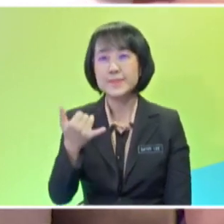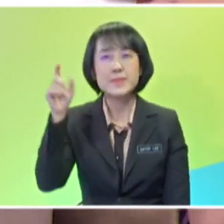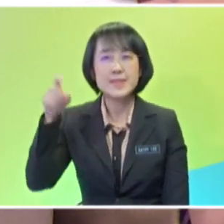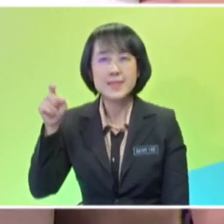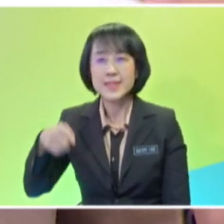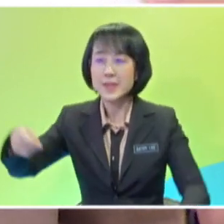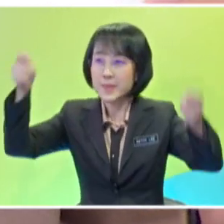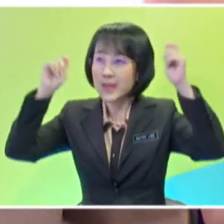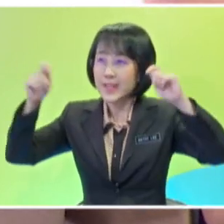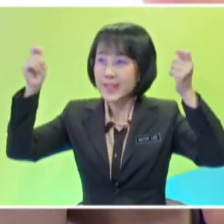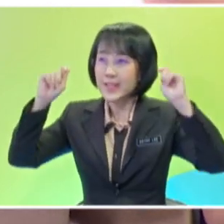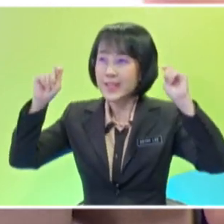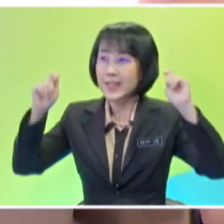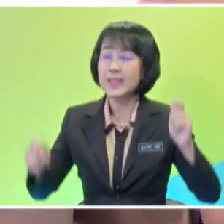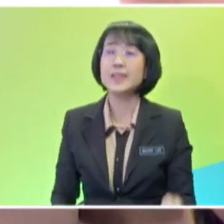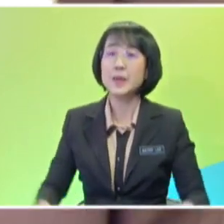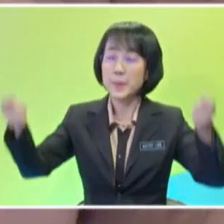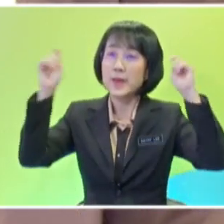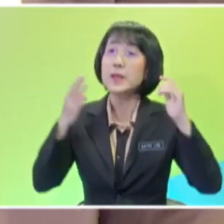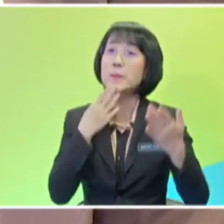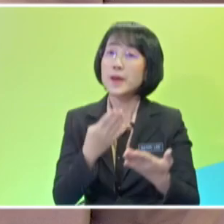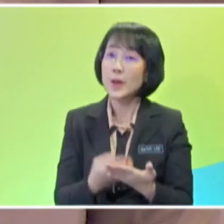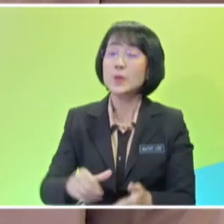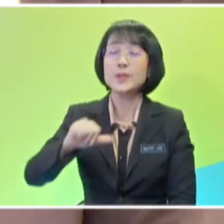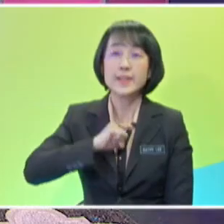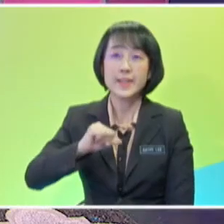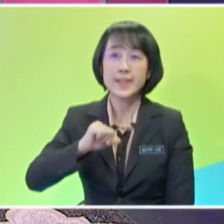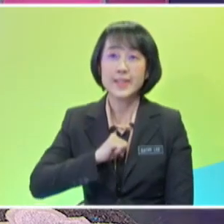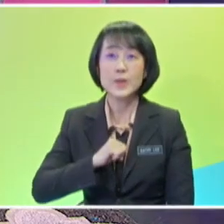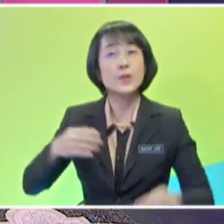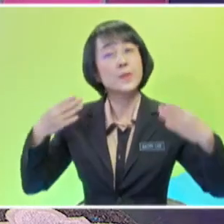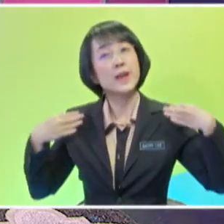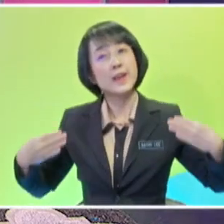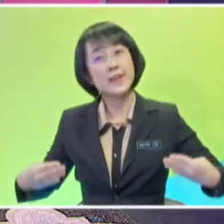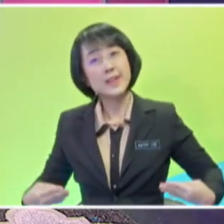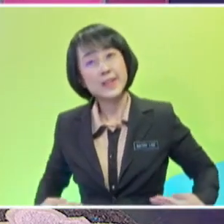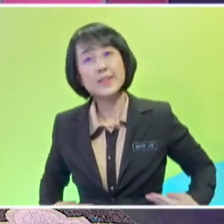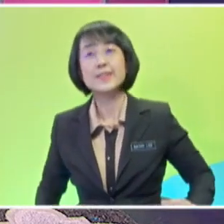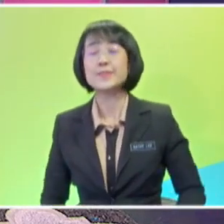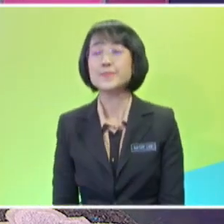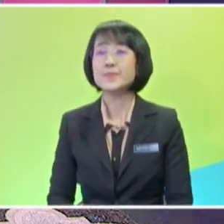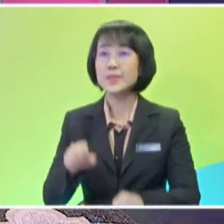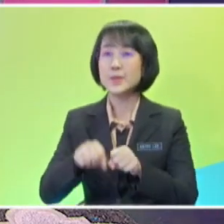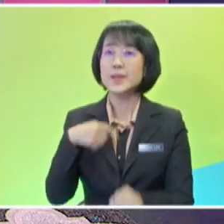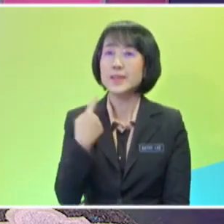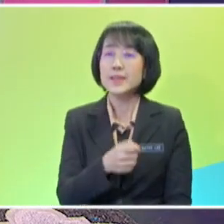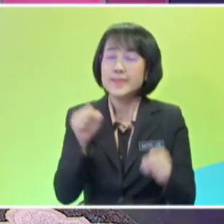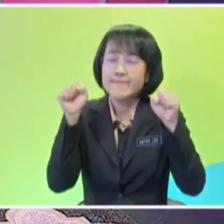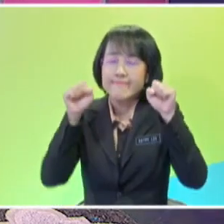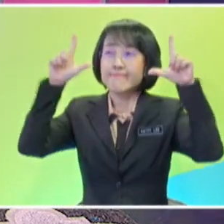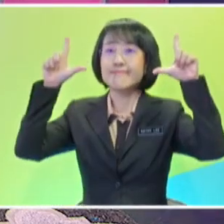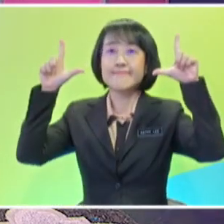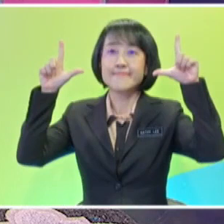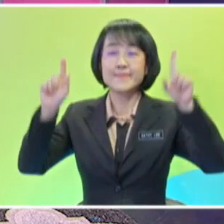adalah baik untuk siapa untuk badan kita supaya kita lebih segar